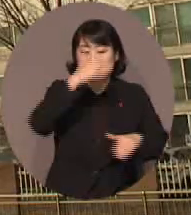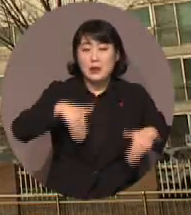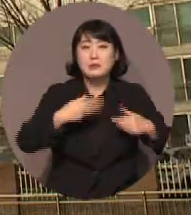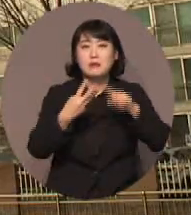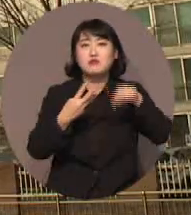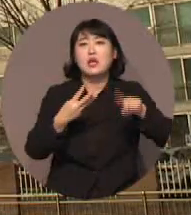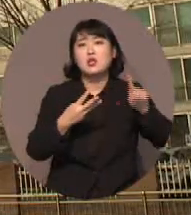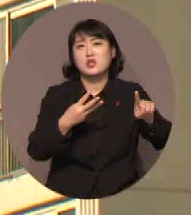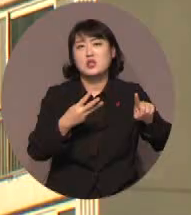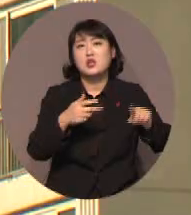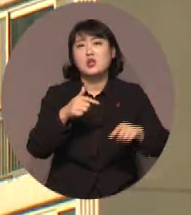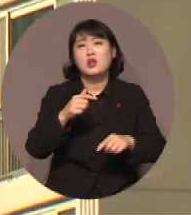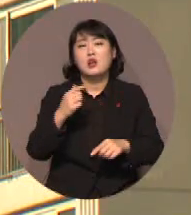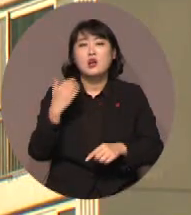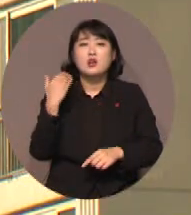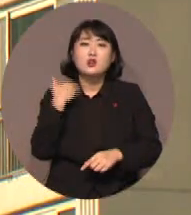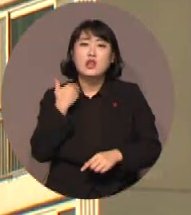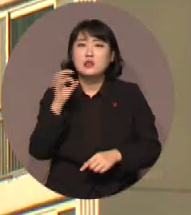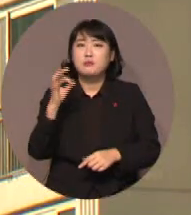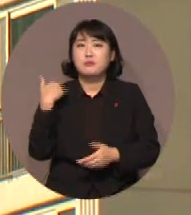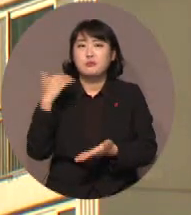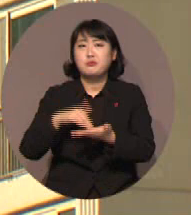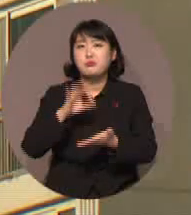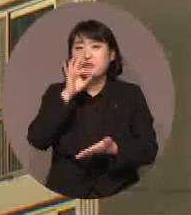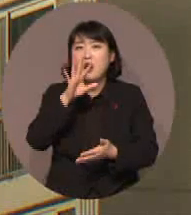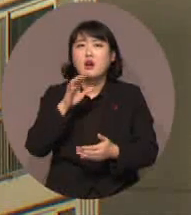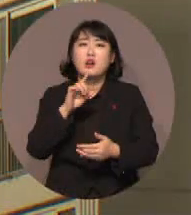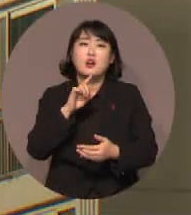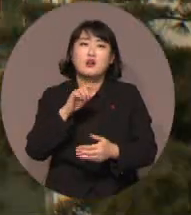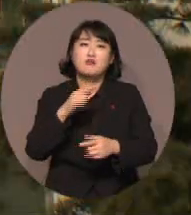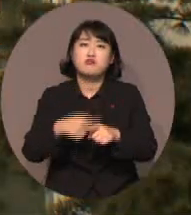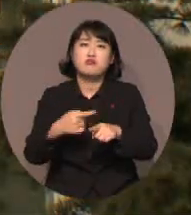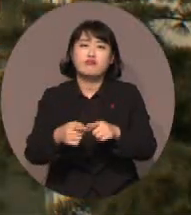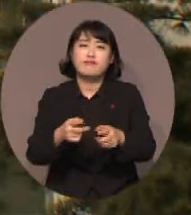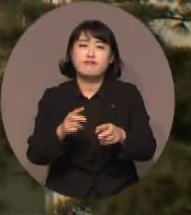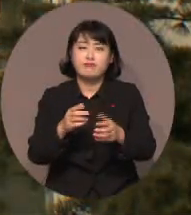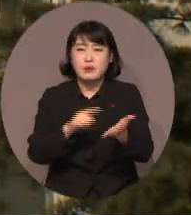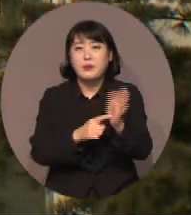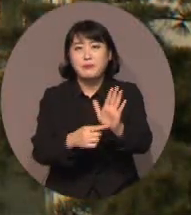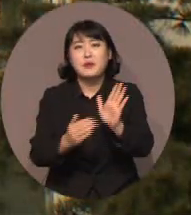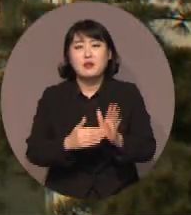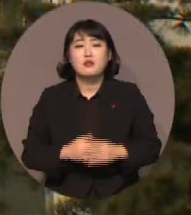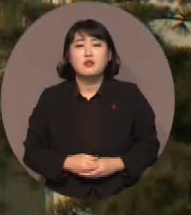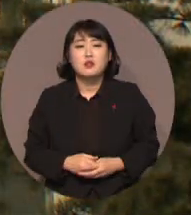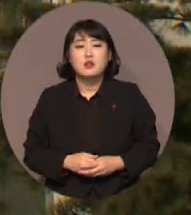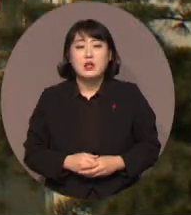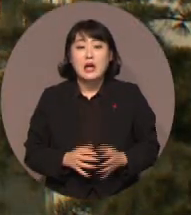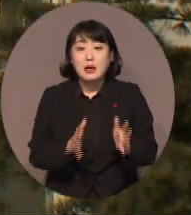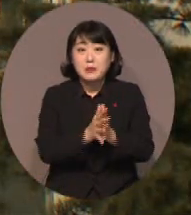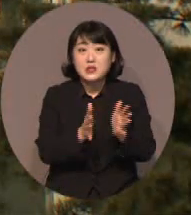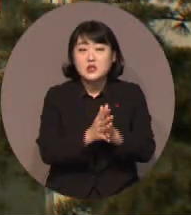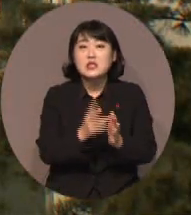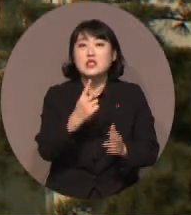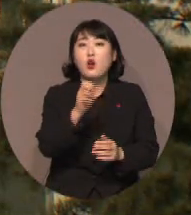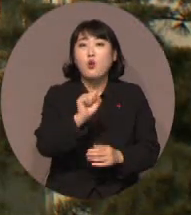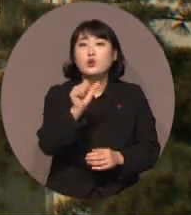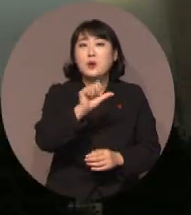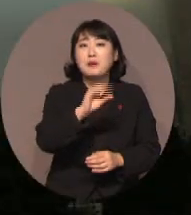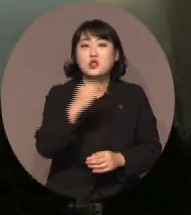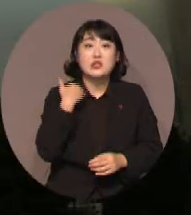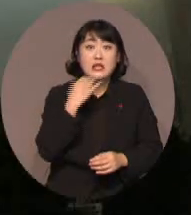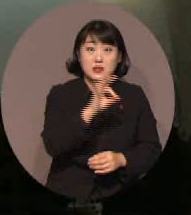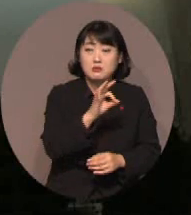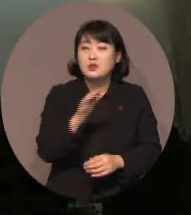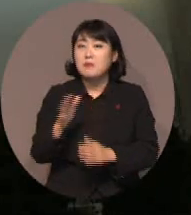지난 2021년 말 2억 5천만원의 전세계약을 한이 아파트의 최근 매매가는 2억 9천만원까지 떨어졌습니다